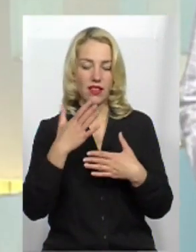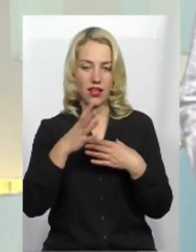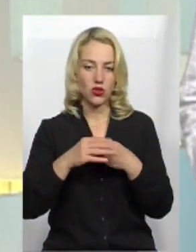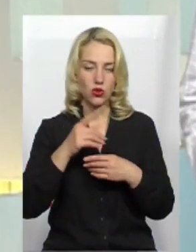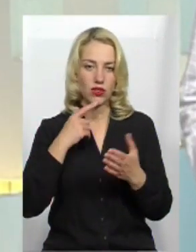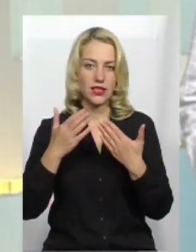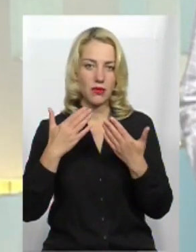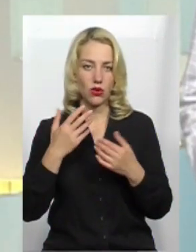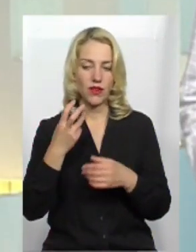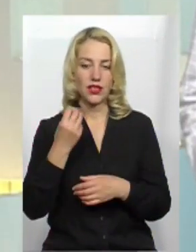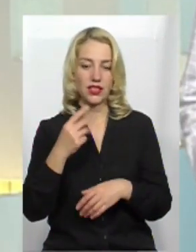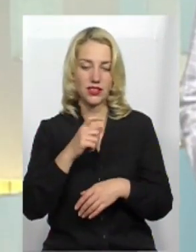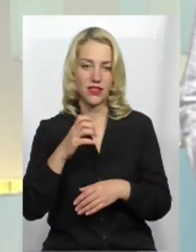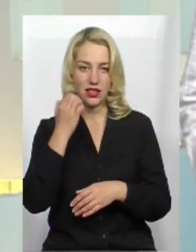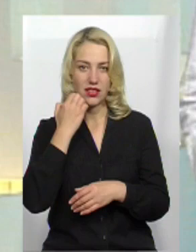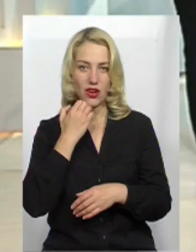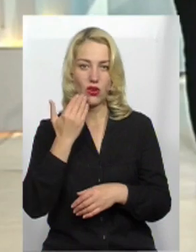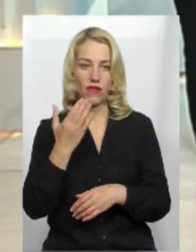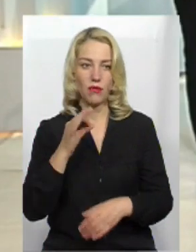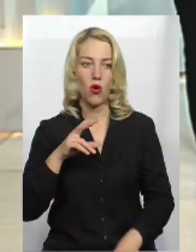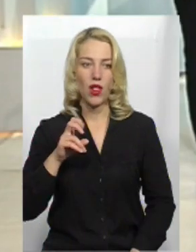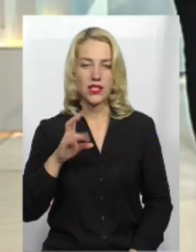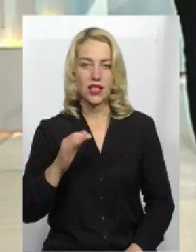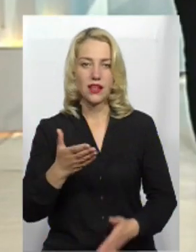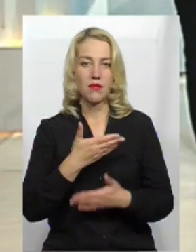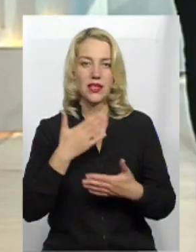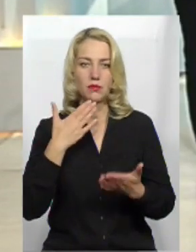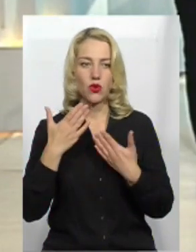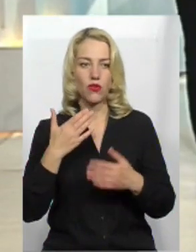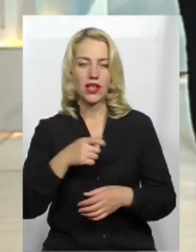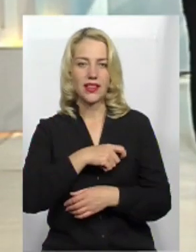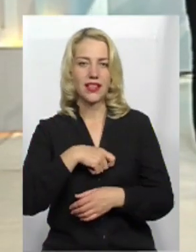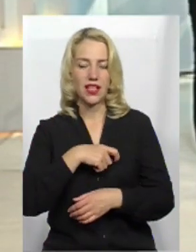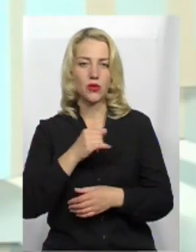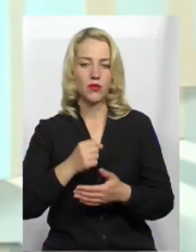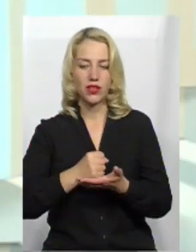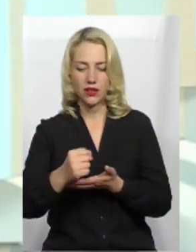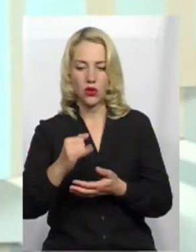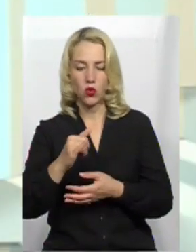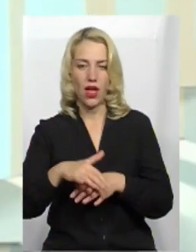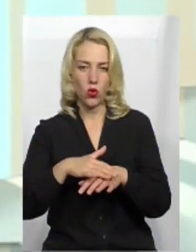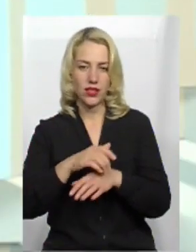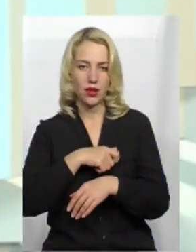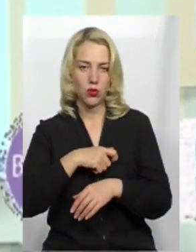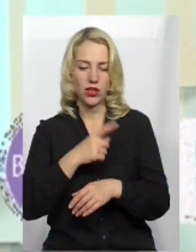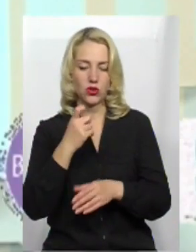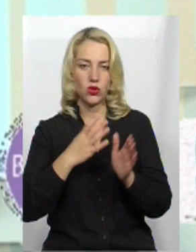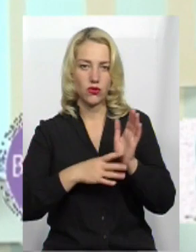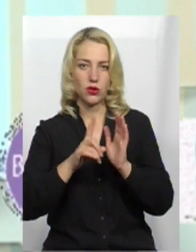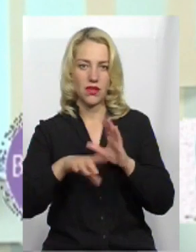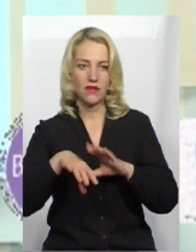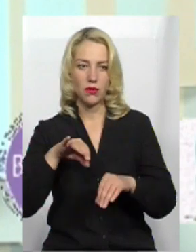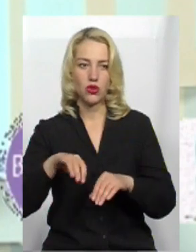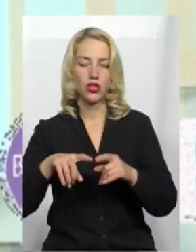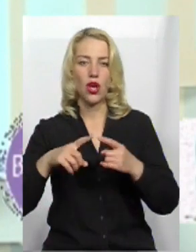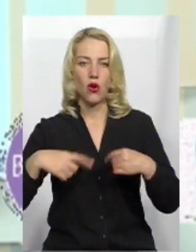тих 13 хвилин. Я вам дякую, пане Олександре. Ми спілкувалися із кандидатом у народні депутати від 191-го виборчого